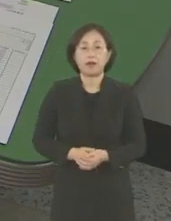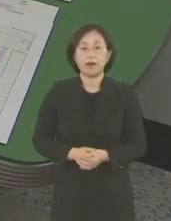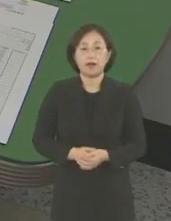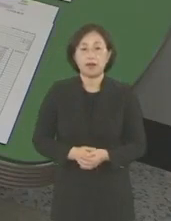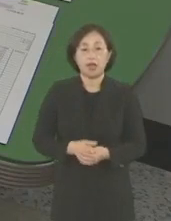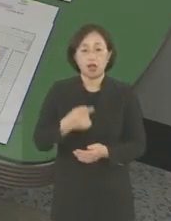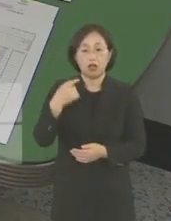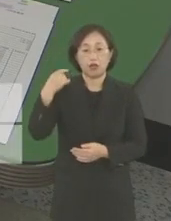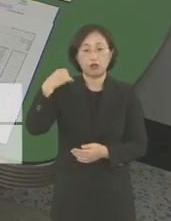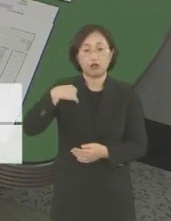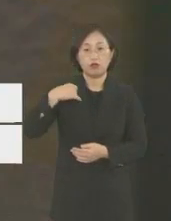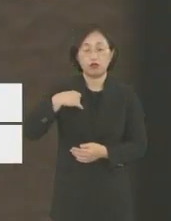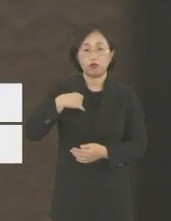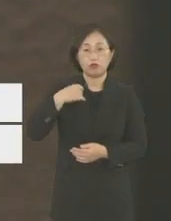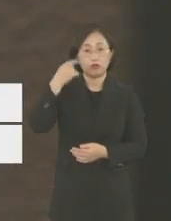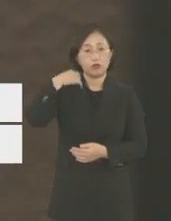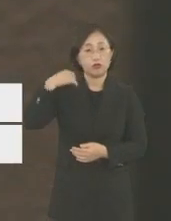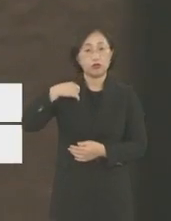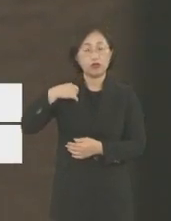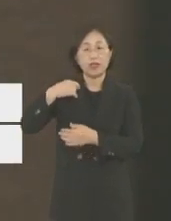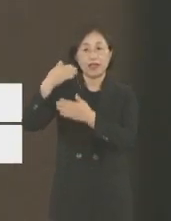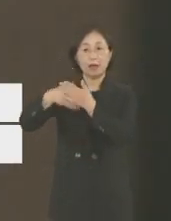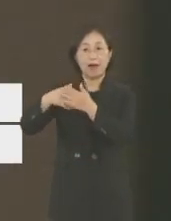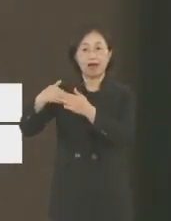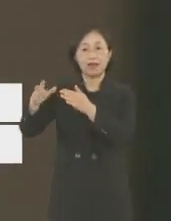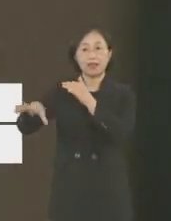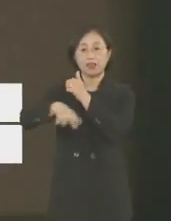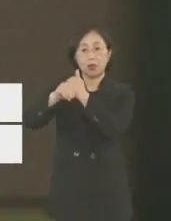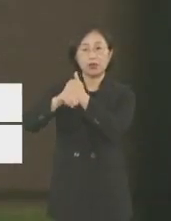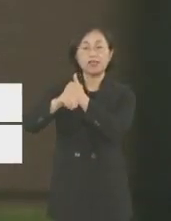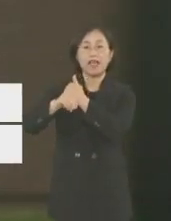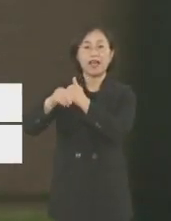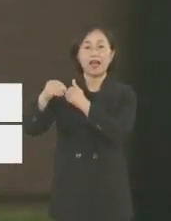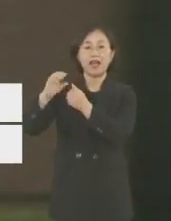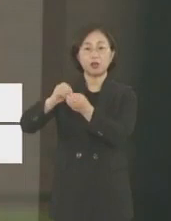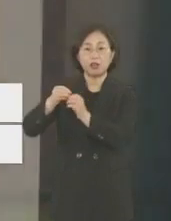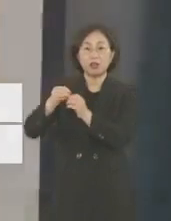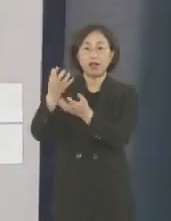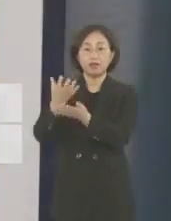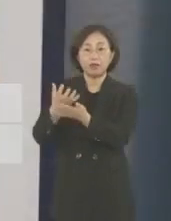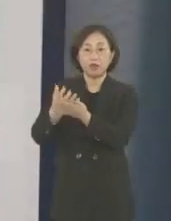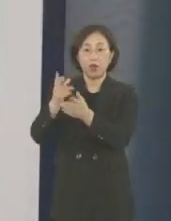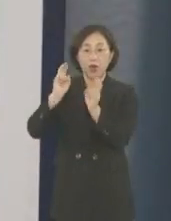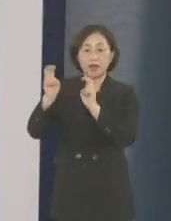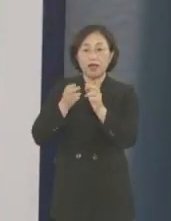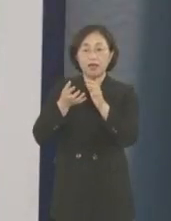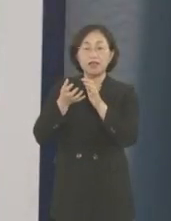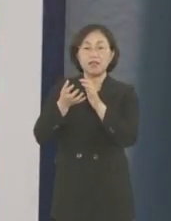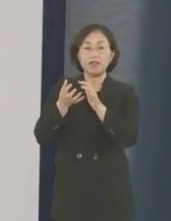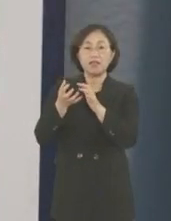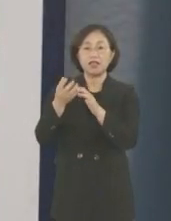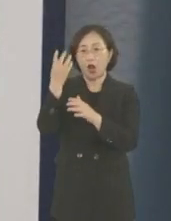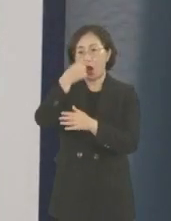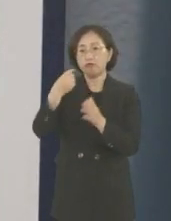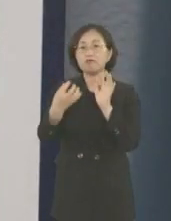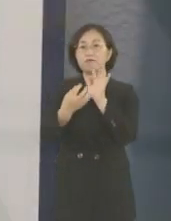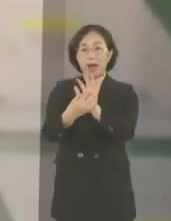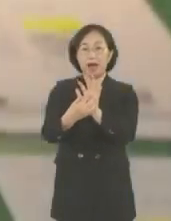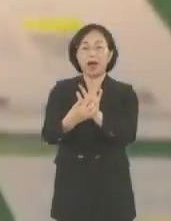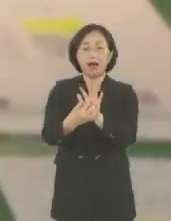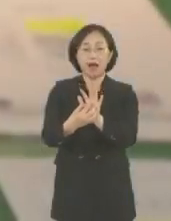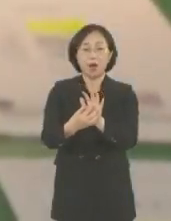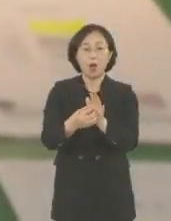경찰은 중국에 남아있는 문서 위조 조직의 총책 두 명을 인터폴에 적색 수배를 요청하는 한편 회사와 기관들의 접수 서류